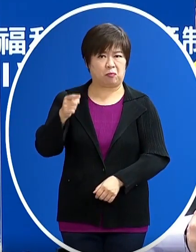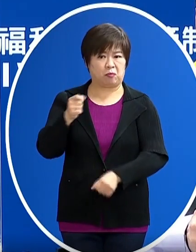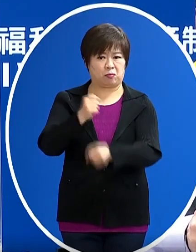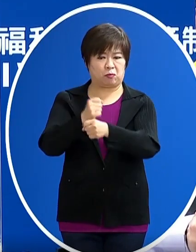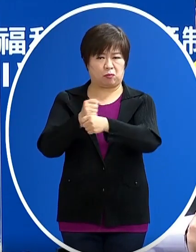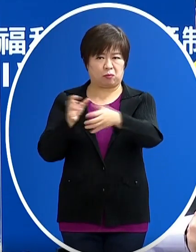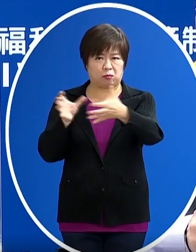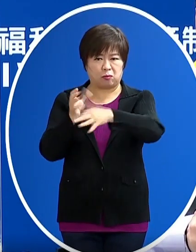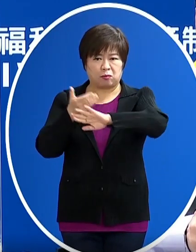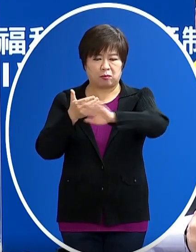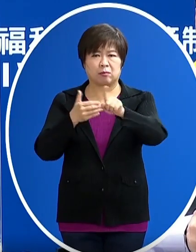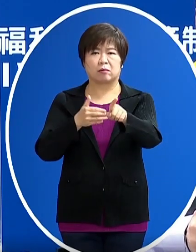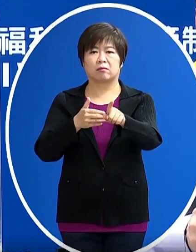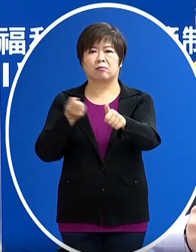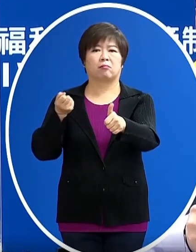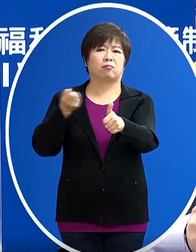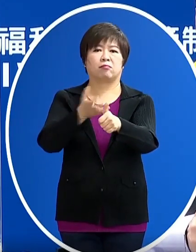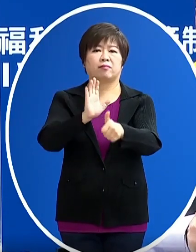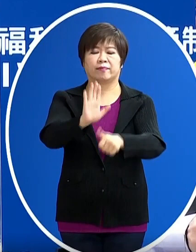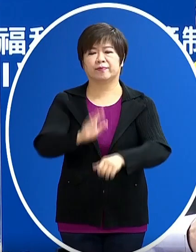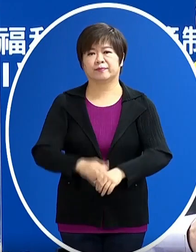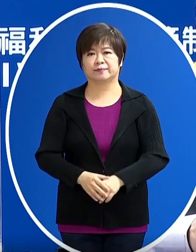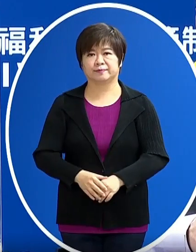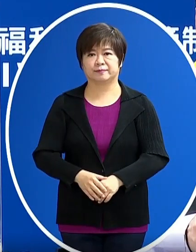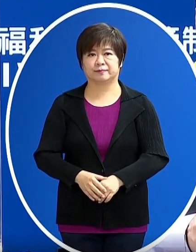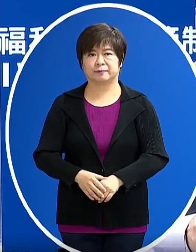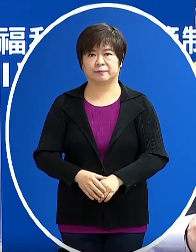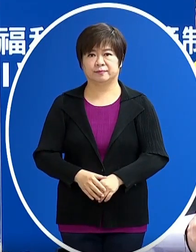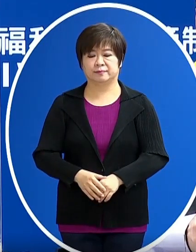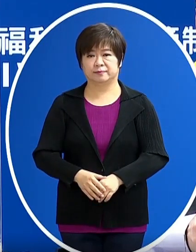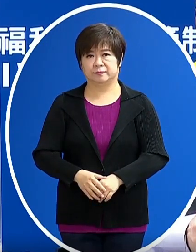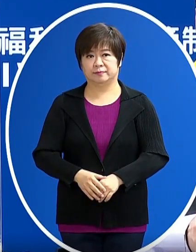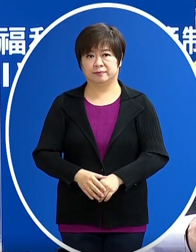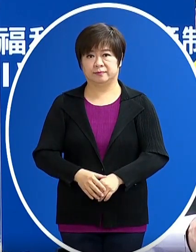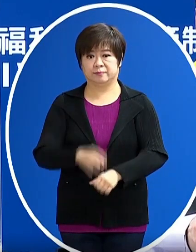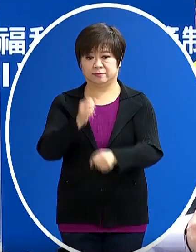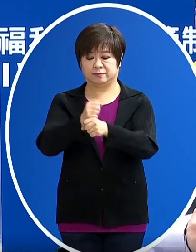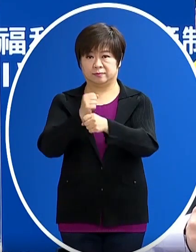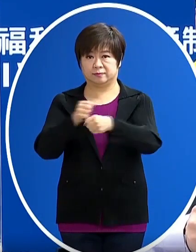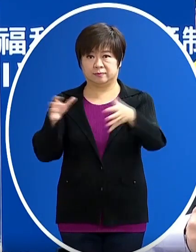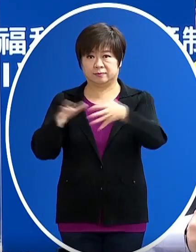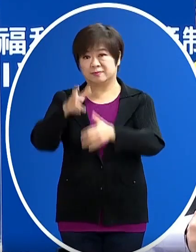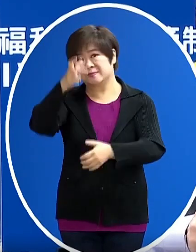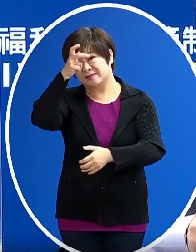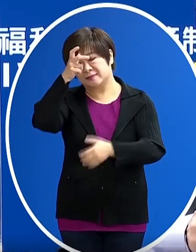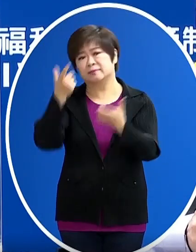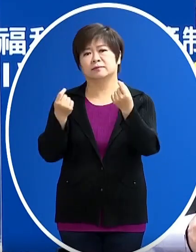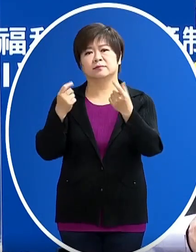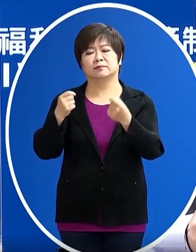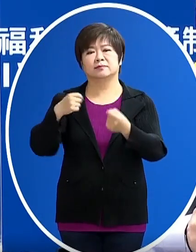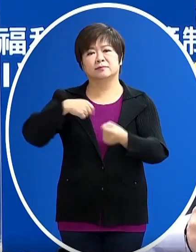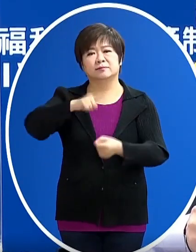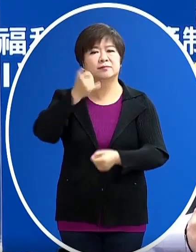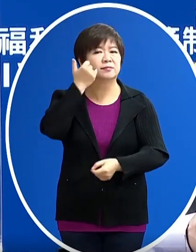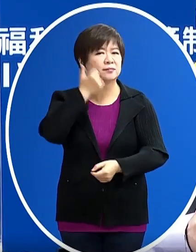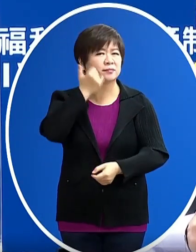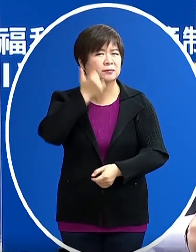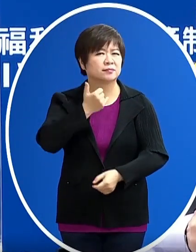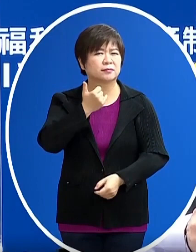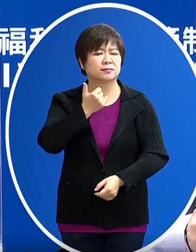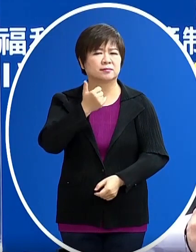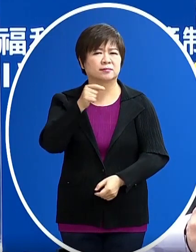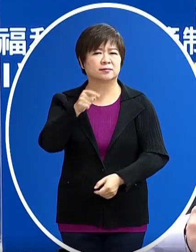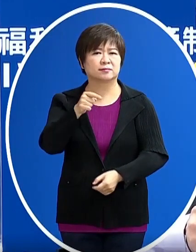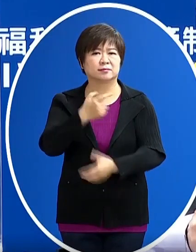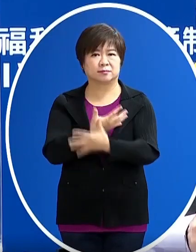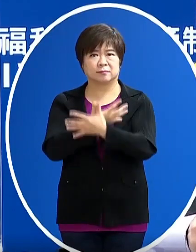又有一位是确诊，啊，那因为这位同事昨天晚上有参加基隆的哈一个